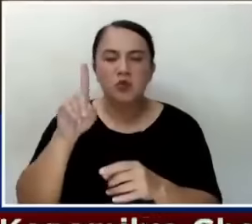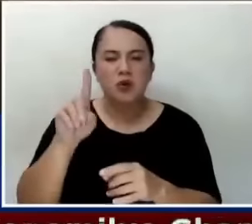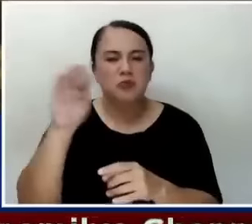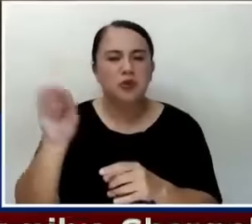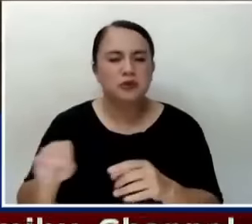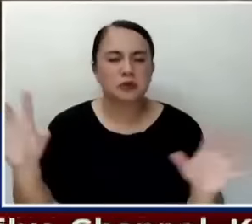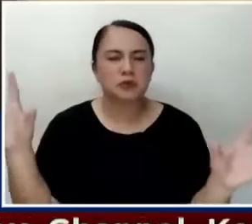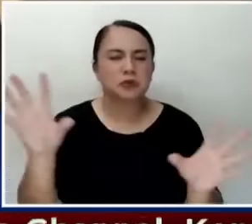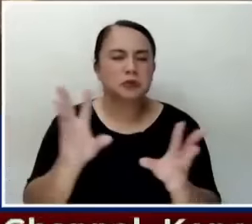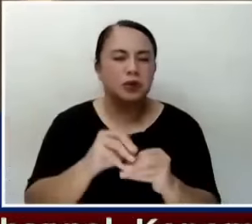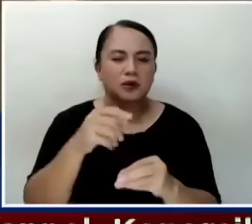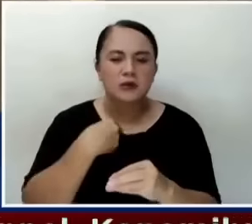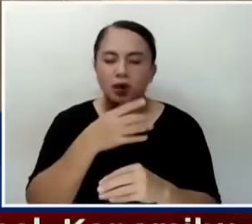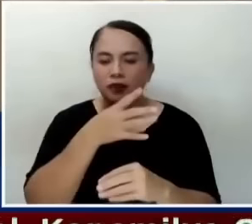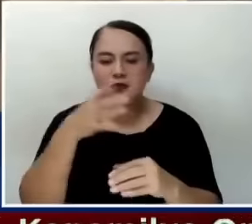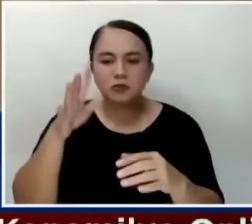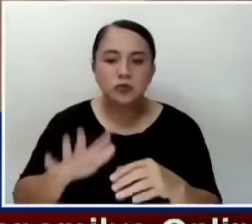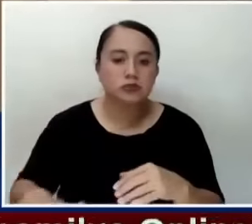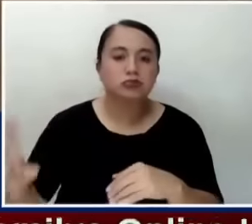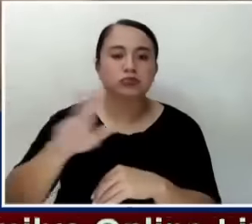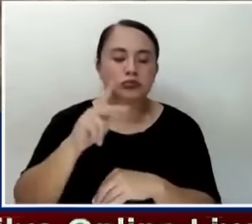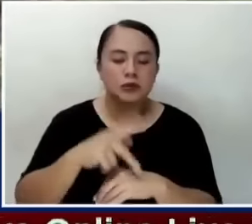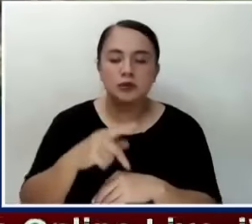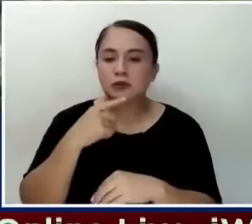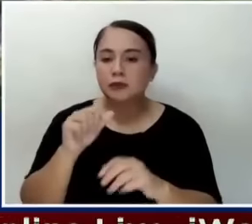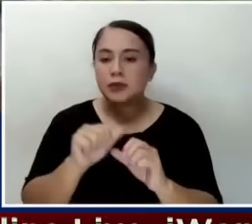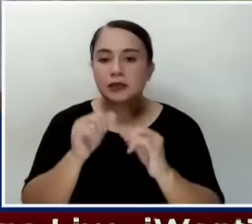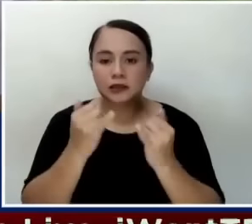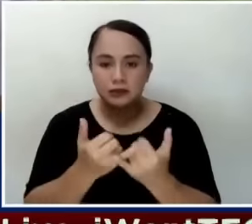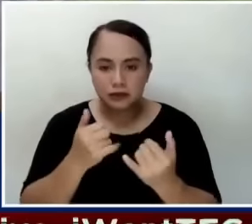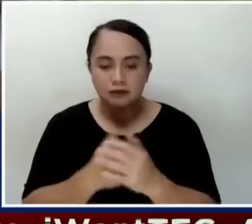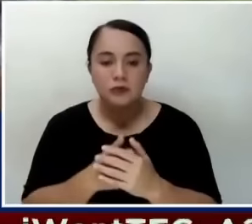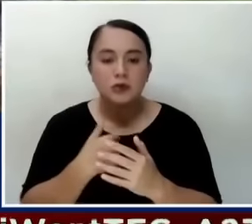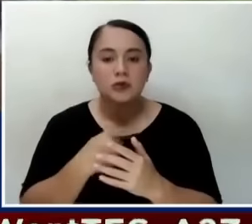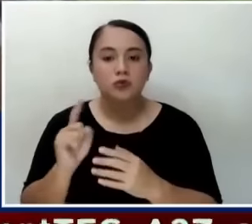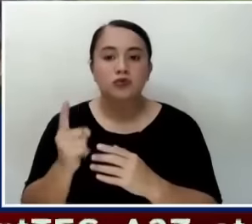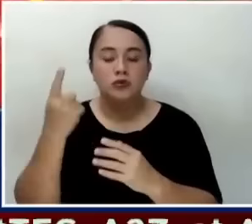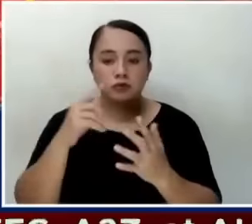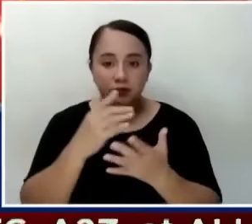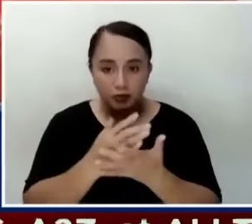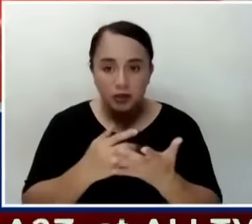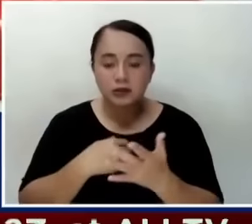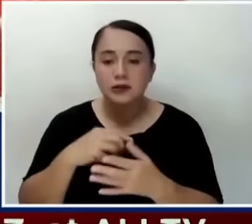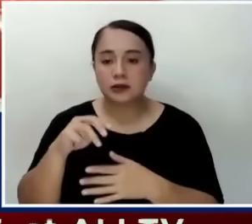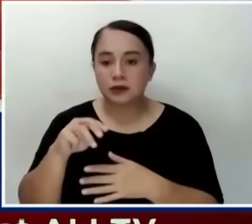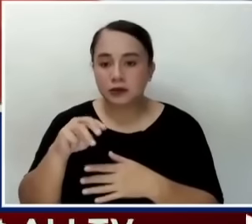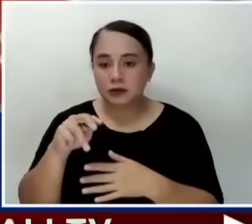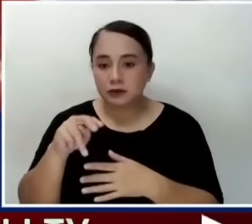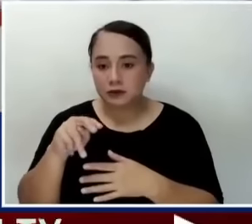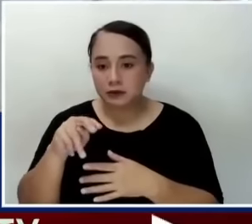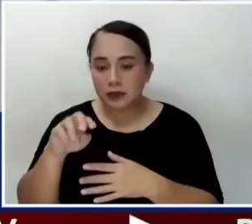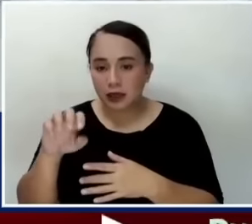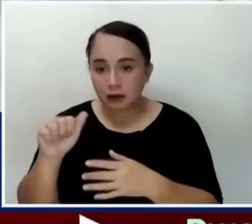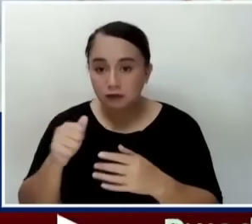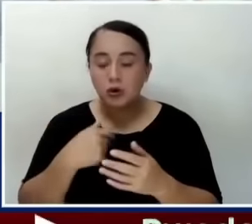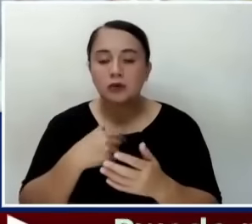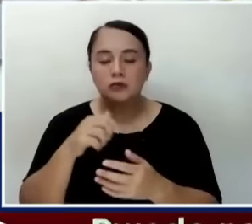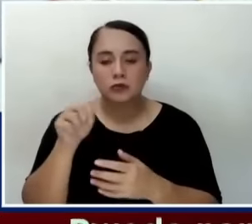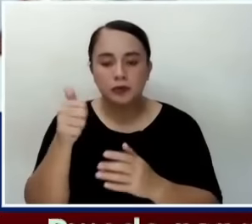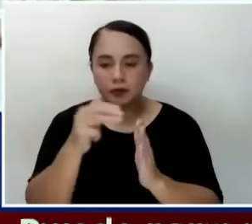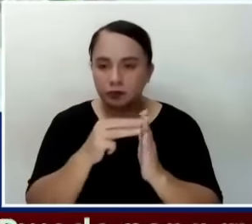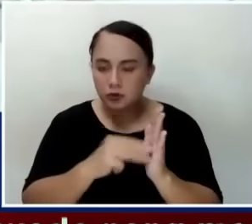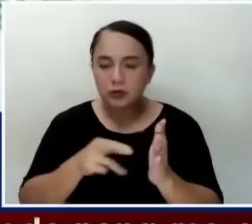bilang ng mga magsasaka sa bansa ayon sa ahensya. Kaya sa unang bugso ng NIA sa kadiwa, 10,000,000 kilong bigas muna ang ibebenta